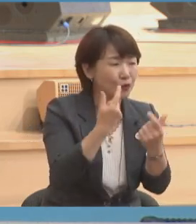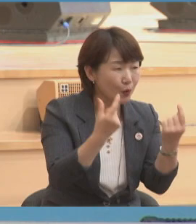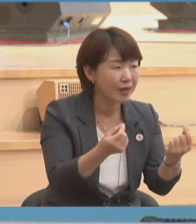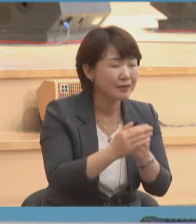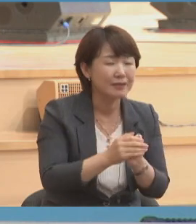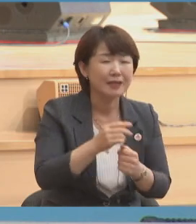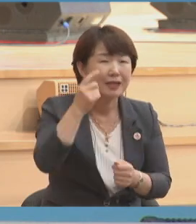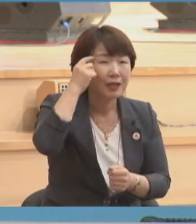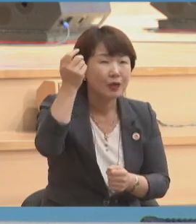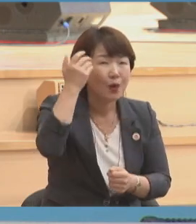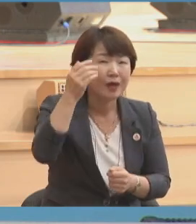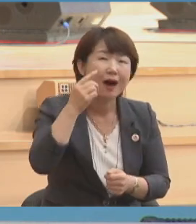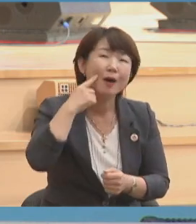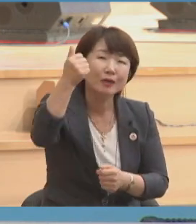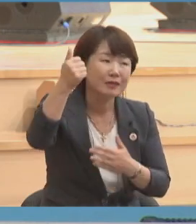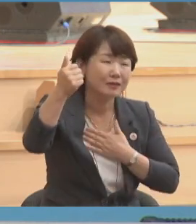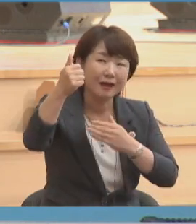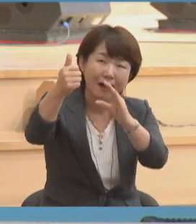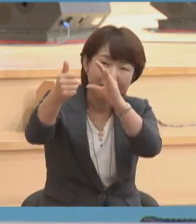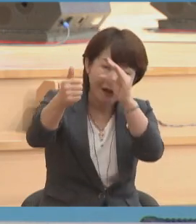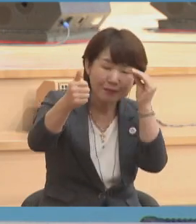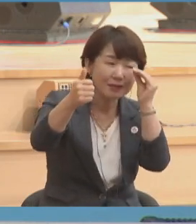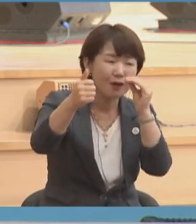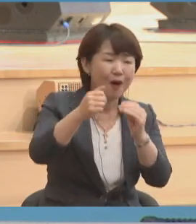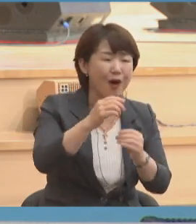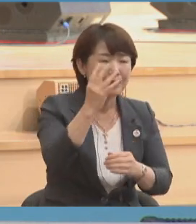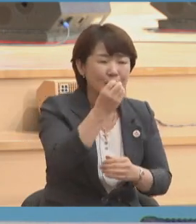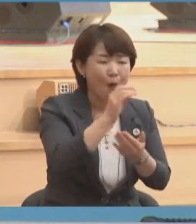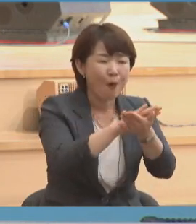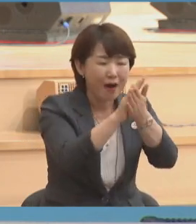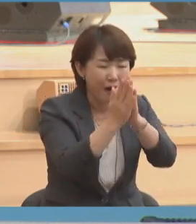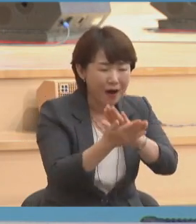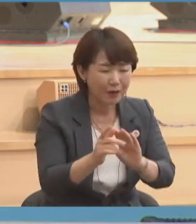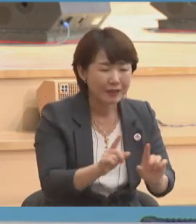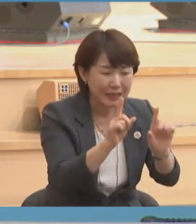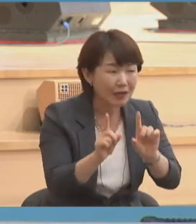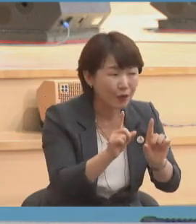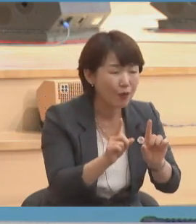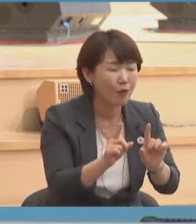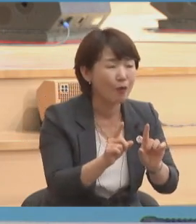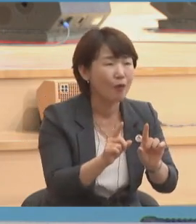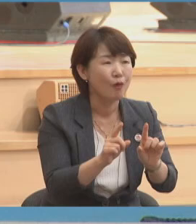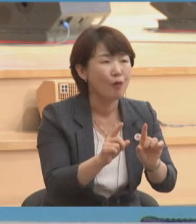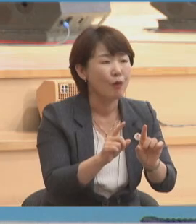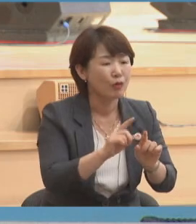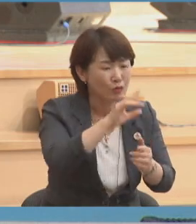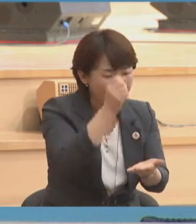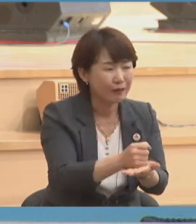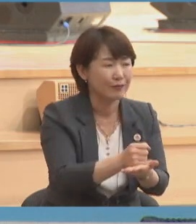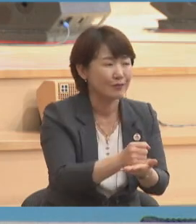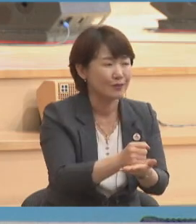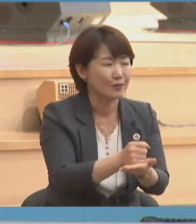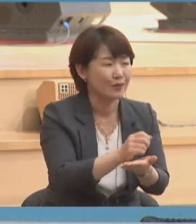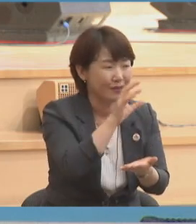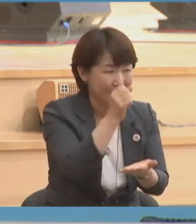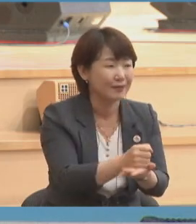성화의 삶을 사는 것, 성화가 어려워 보이긴 합니다만은 당연한 것인 줄